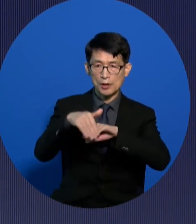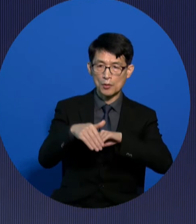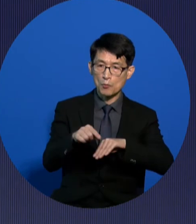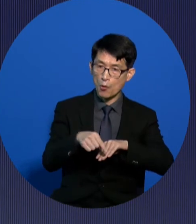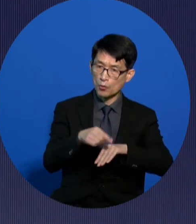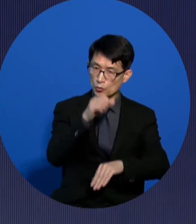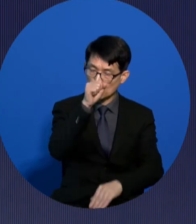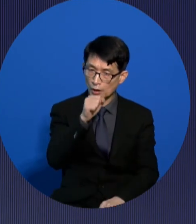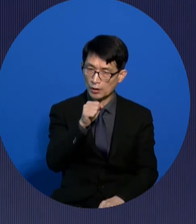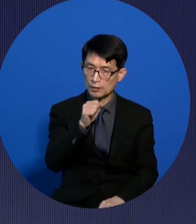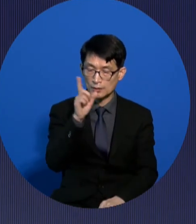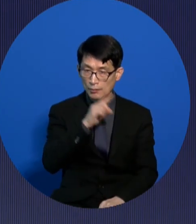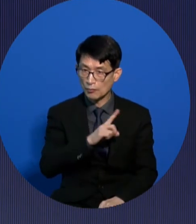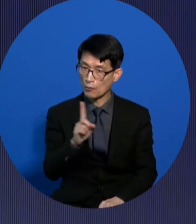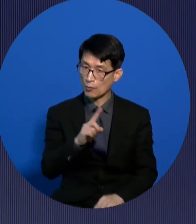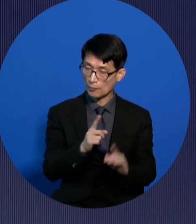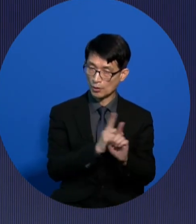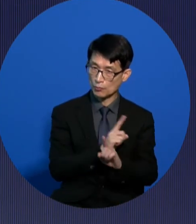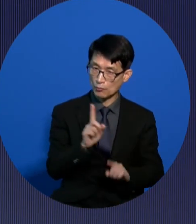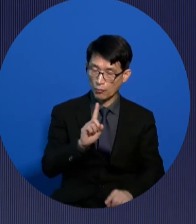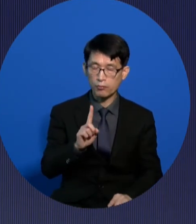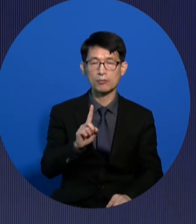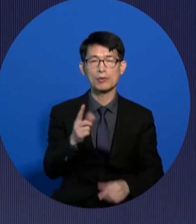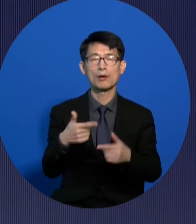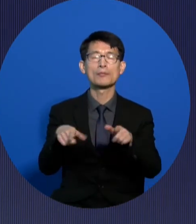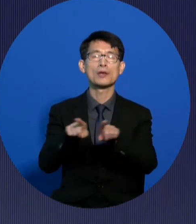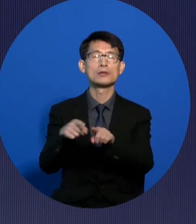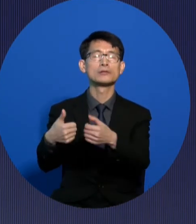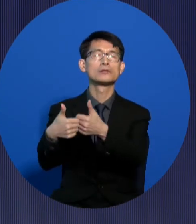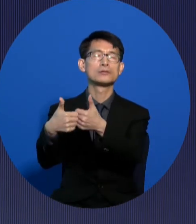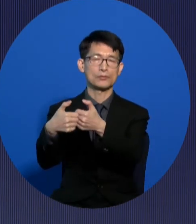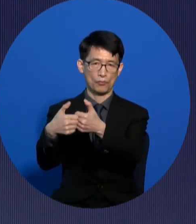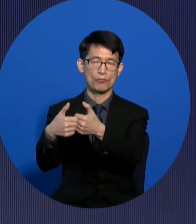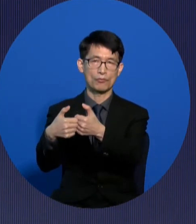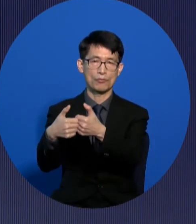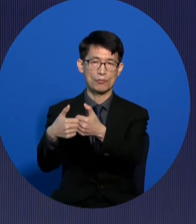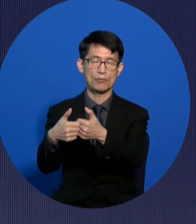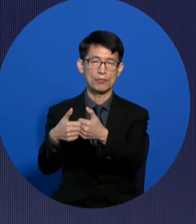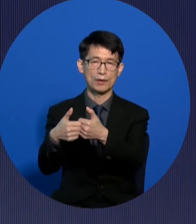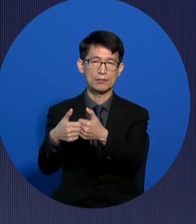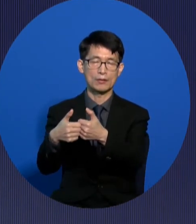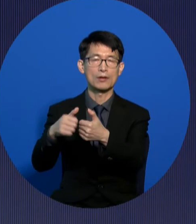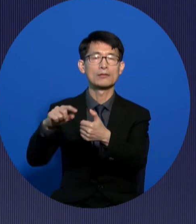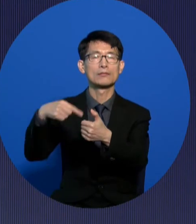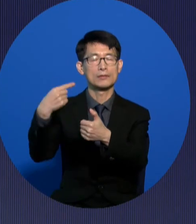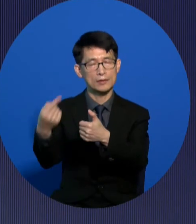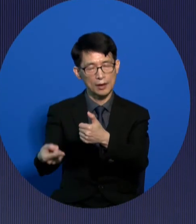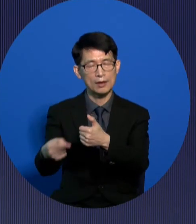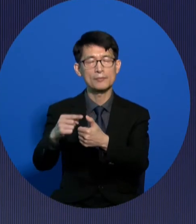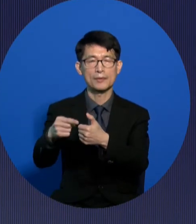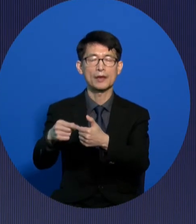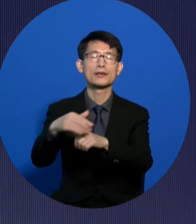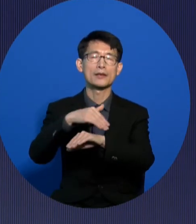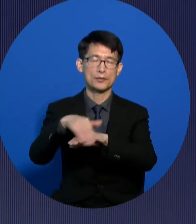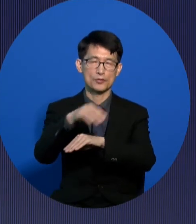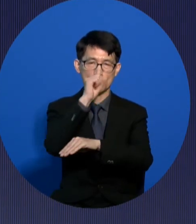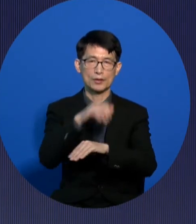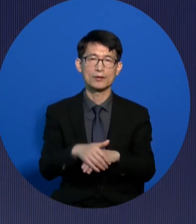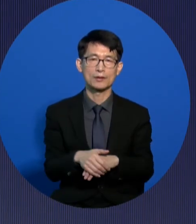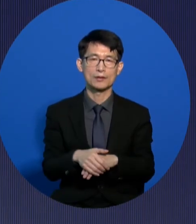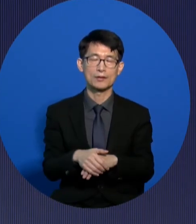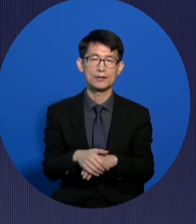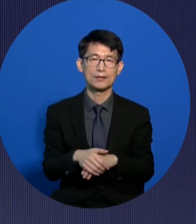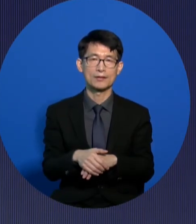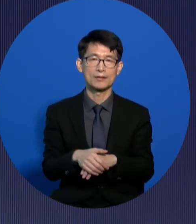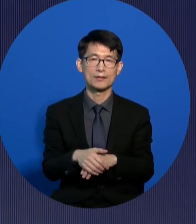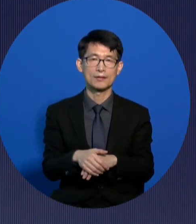논의해서 이루어졌으면 좋겠다는 것이고요. 이 행사가 저녁 때 세션이 끝나면 전부 다 집으로 보낸다.